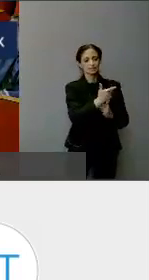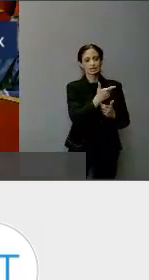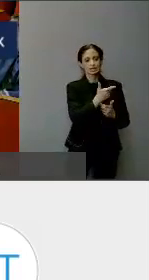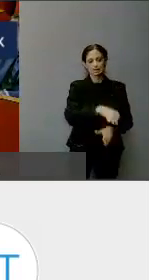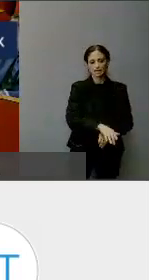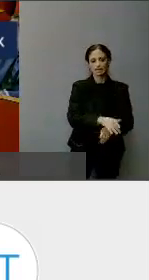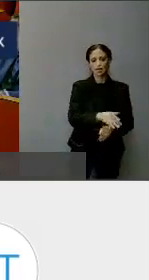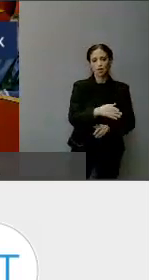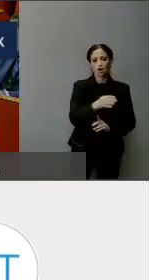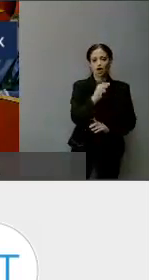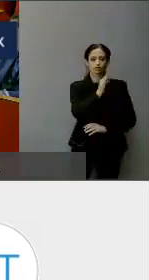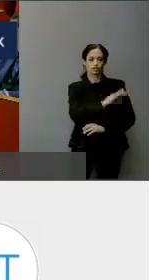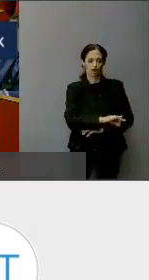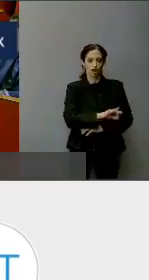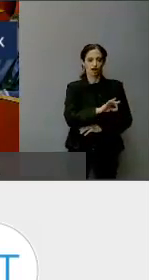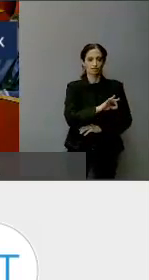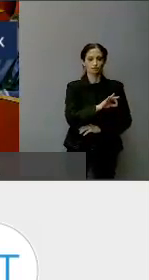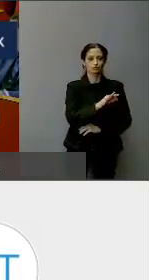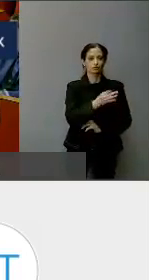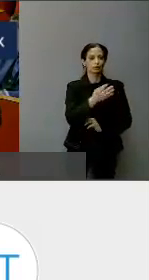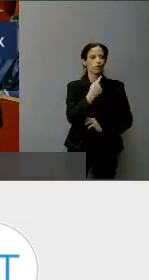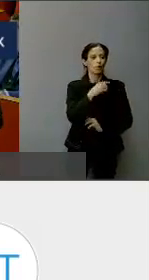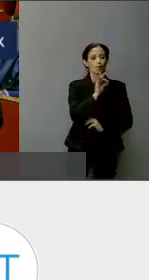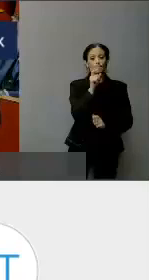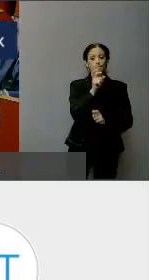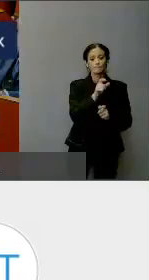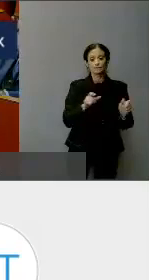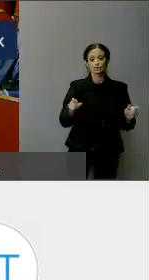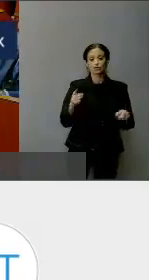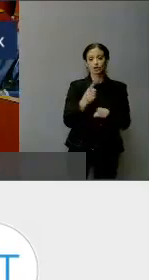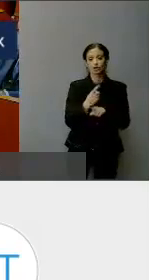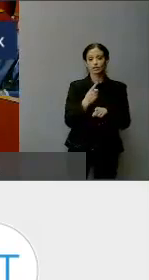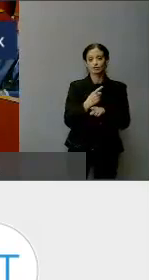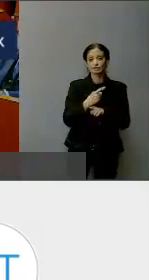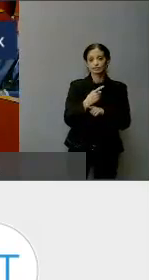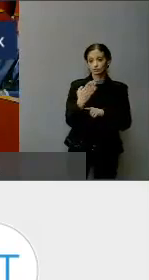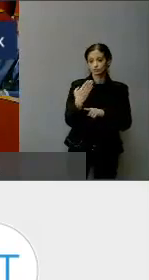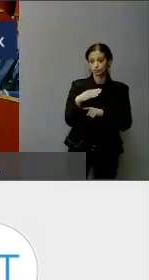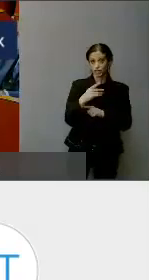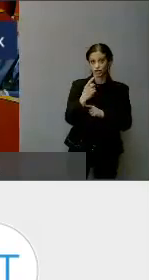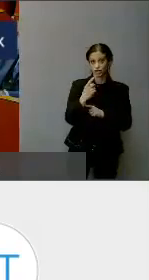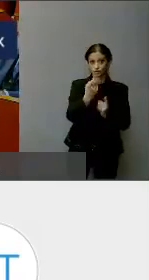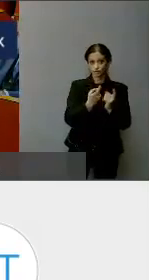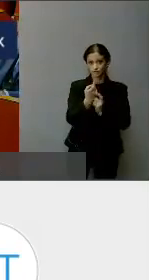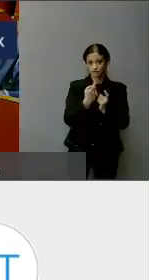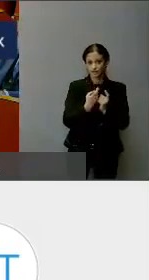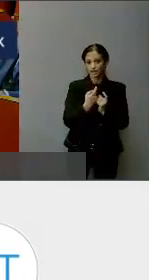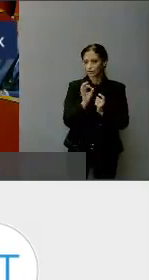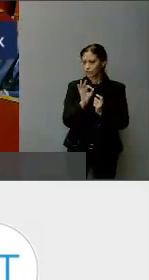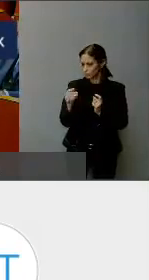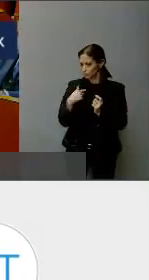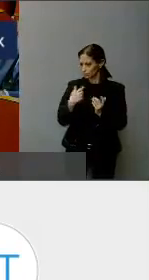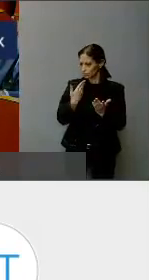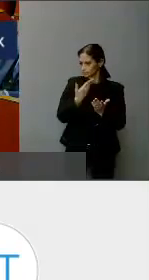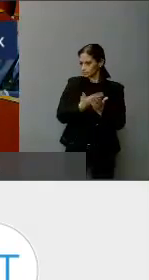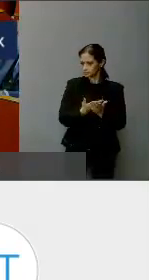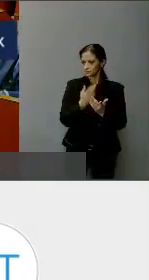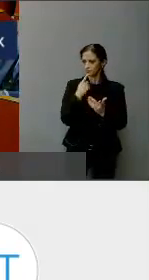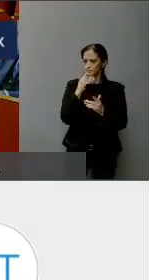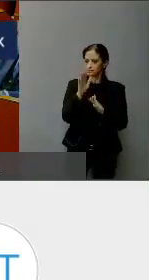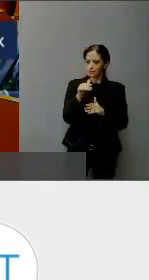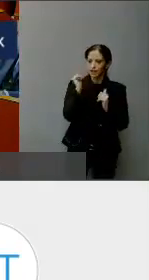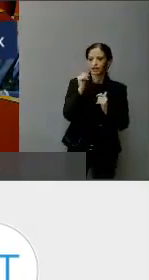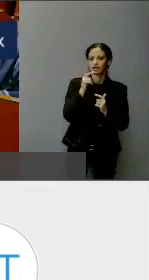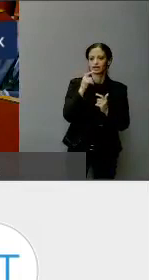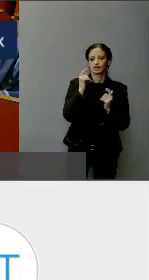e che avrebbero dovuto venire a genova qualcuno di voi lo diceva nei vostri appelli sui giornali sulle televisioni